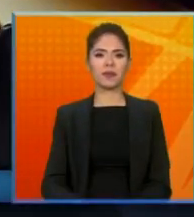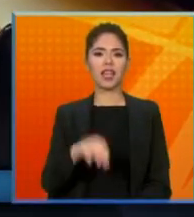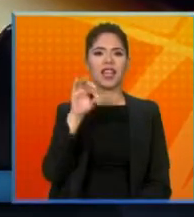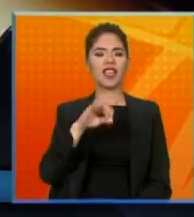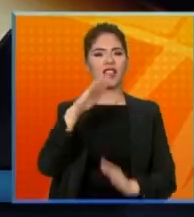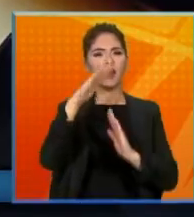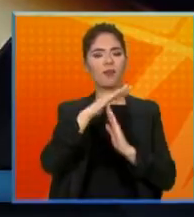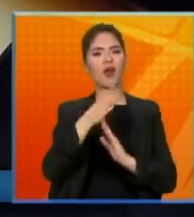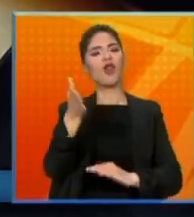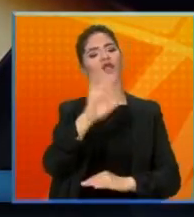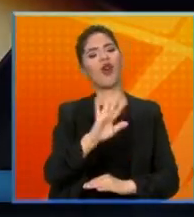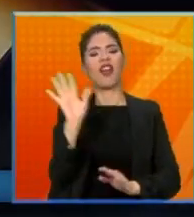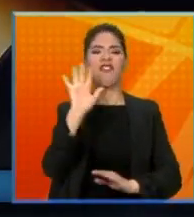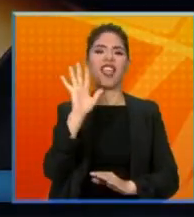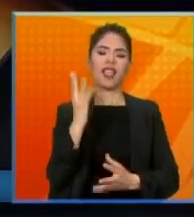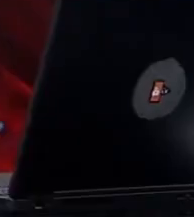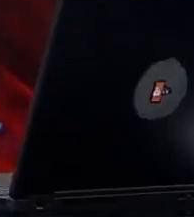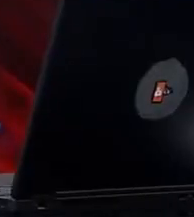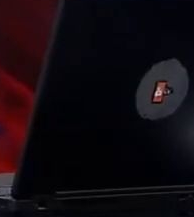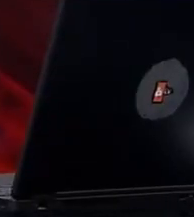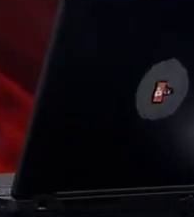Bir ara verelim, ardından veda edeceğiz.